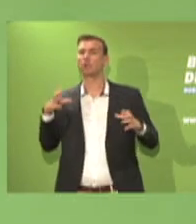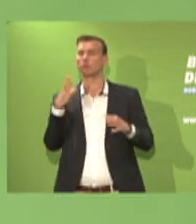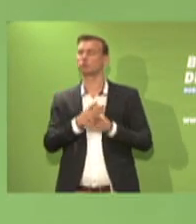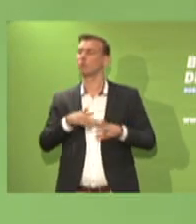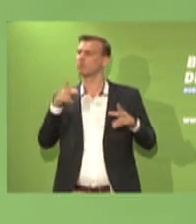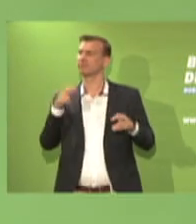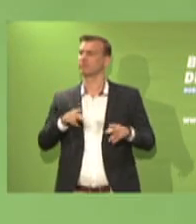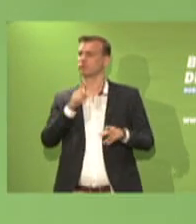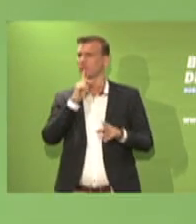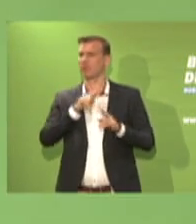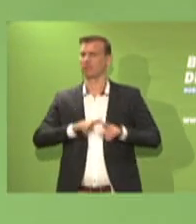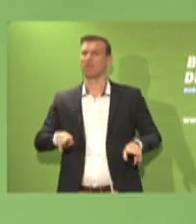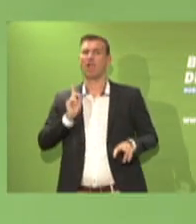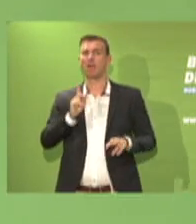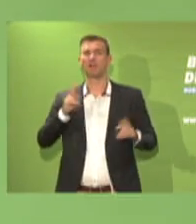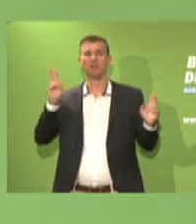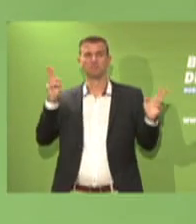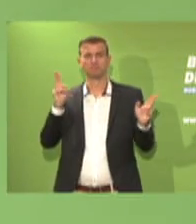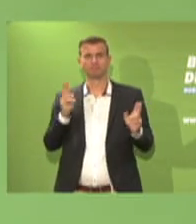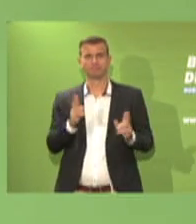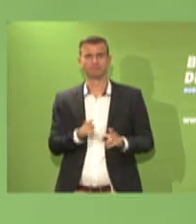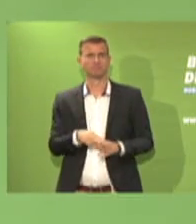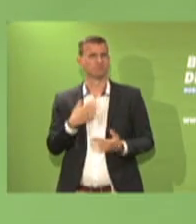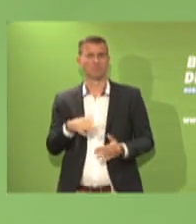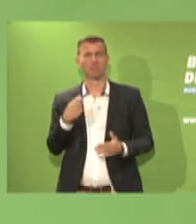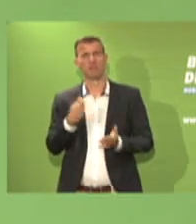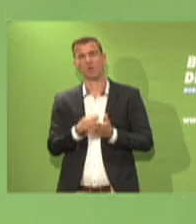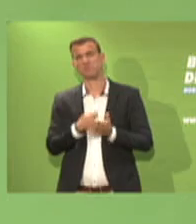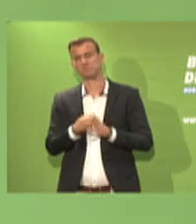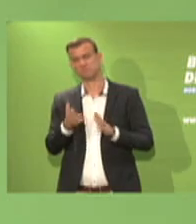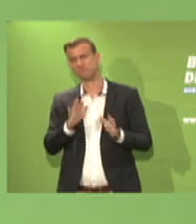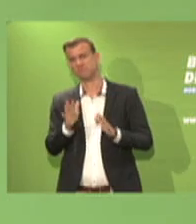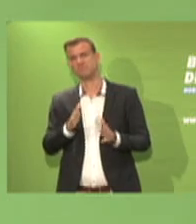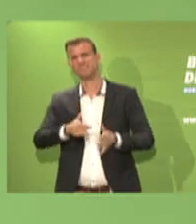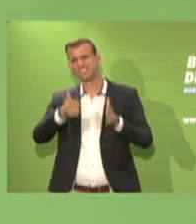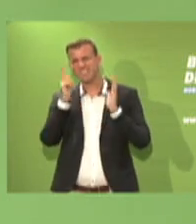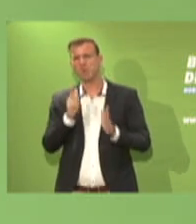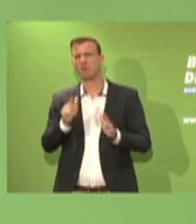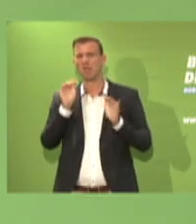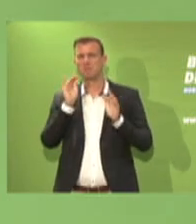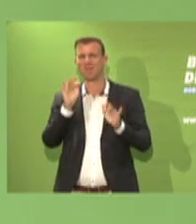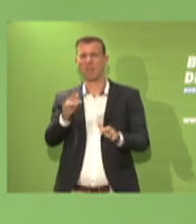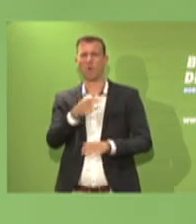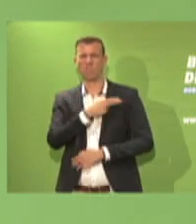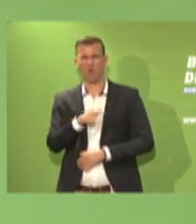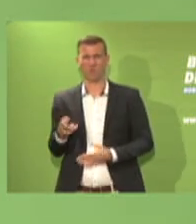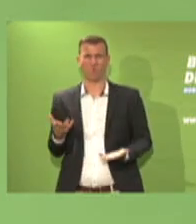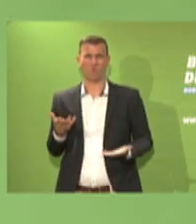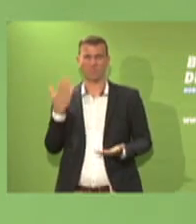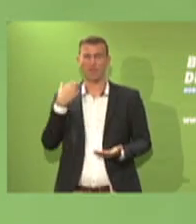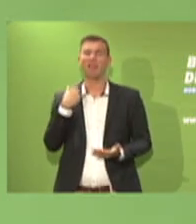ist, ist er immer noch nicht zurückgebaut. Die Kosten belaufen sich mittlerweile auf 700 Millionen Euro. Es waren